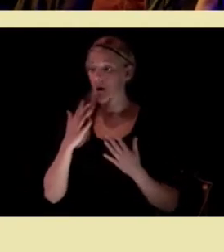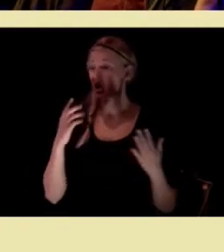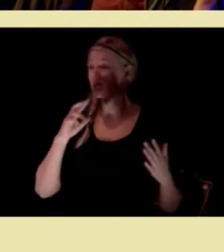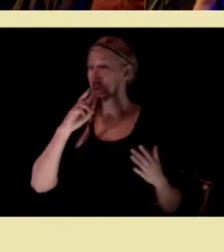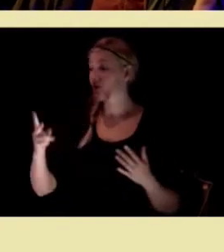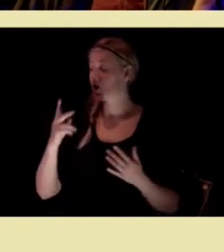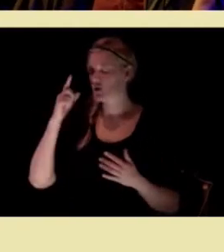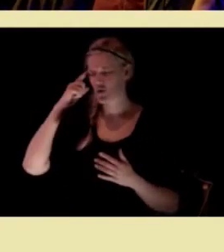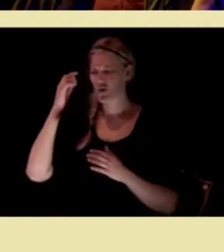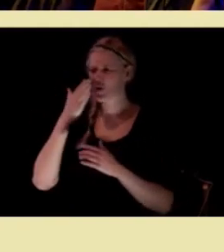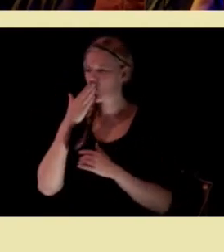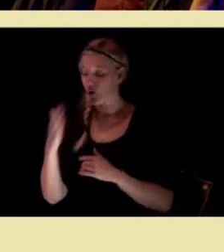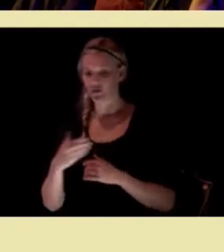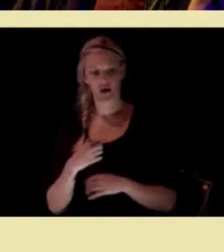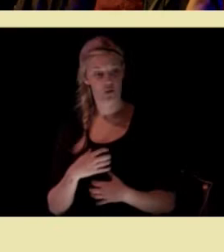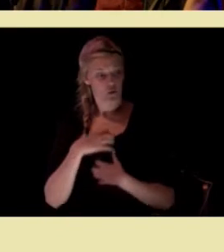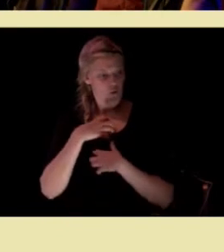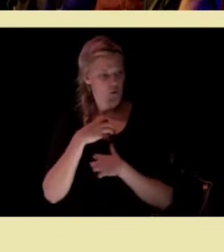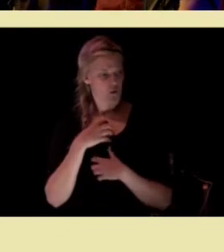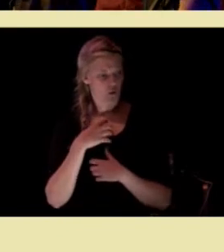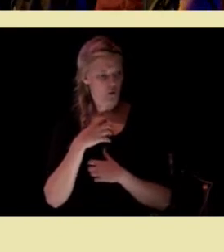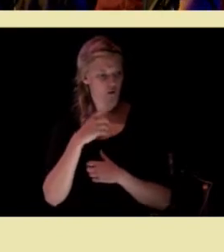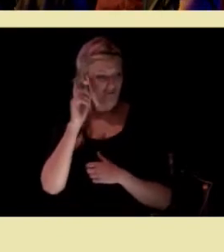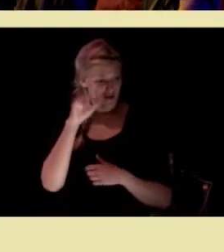godt at jeg nesten ble litt sånn overrasket.